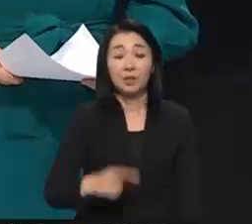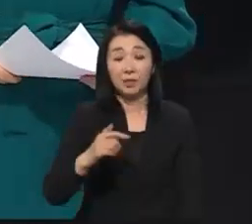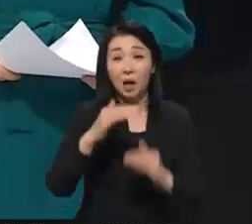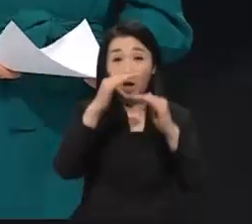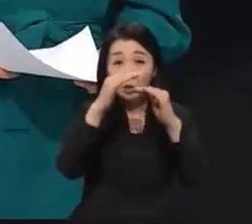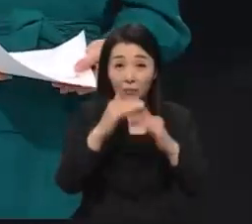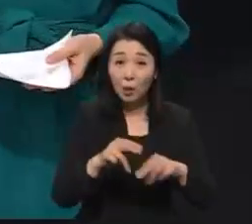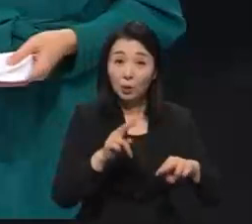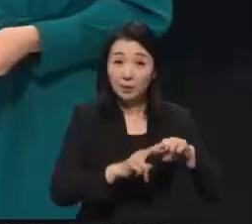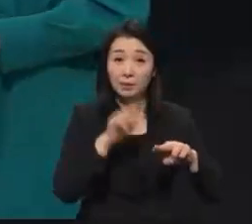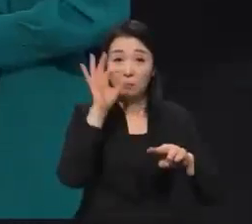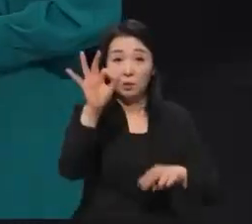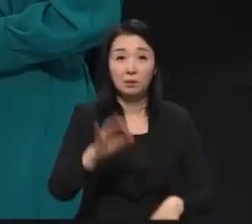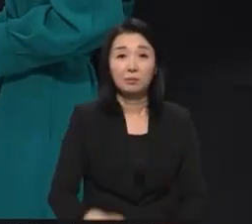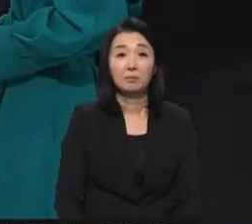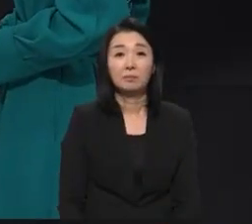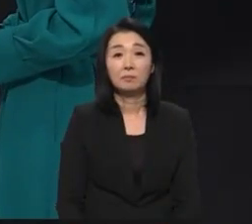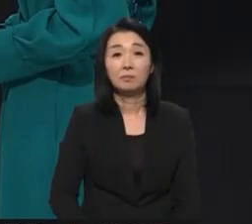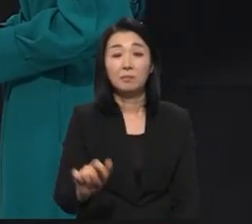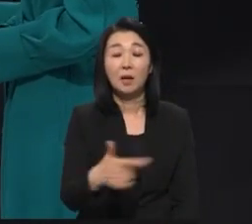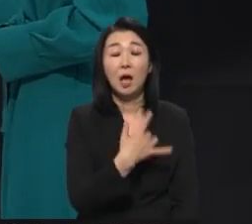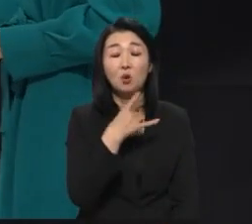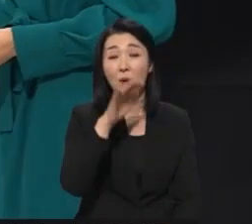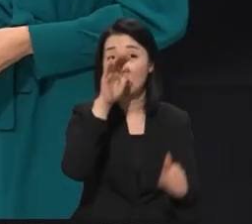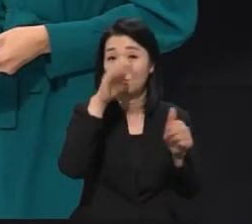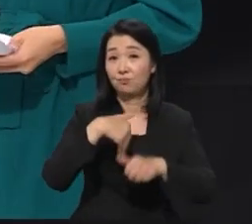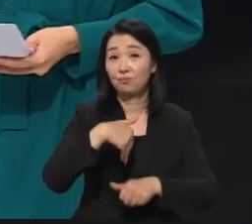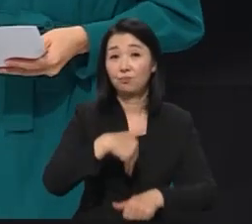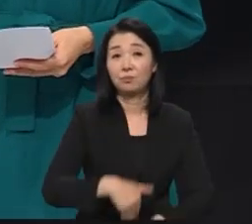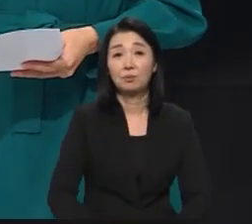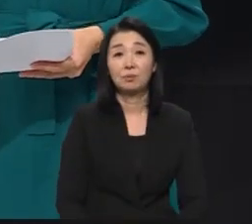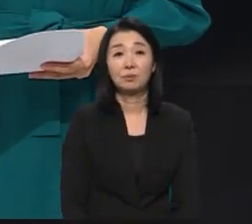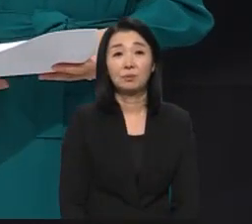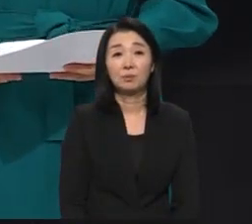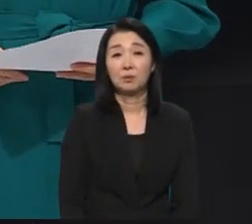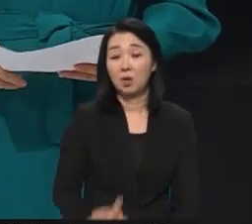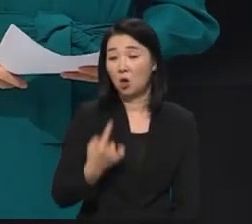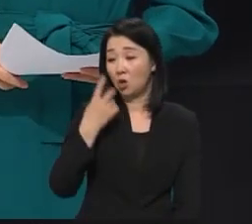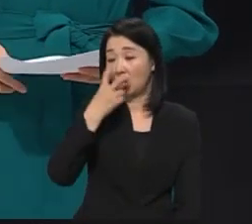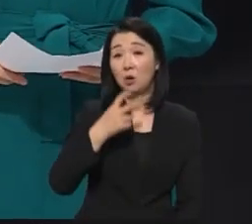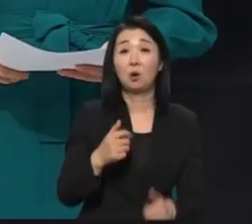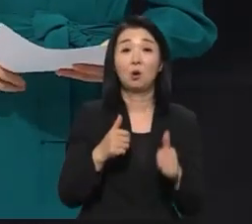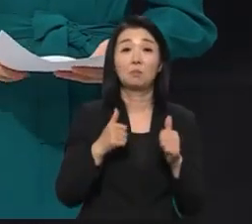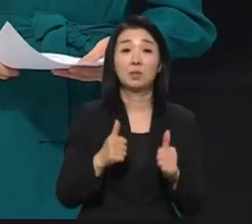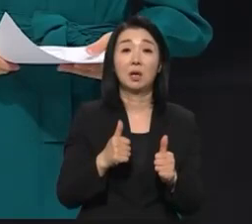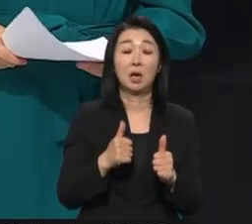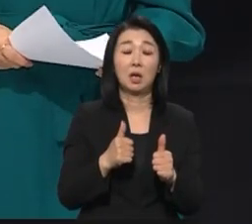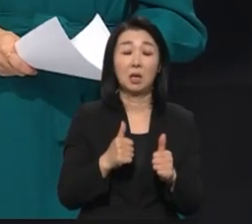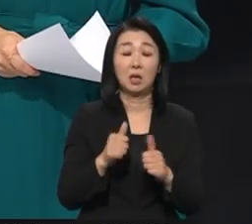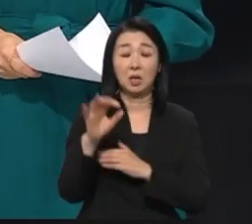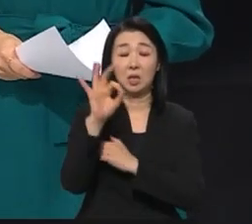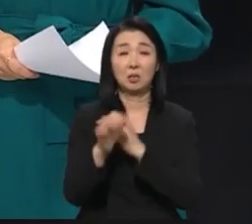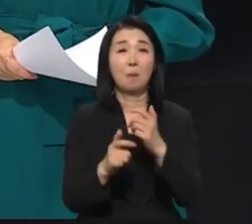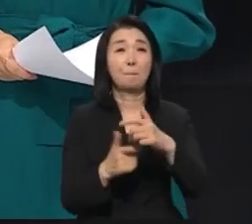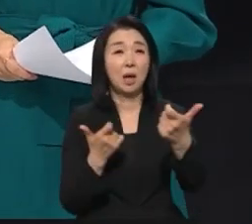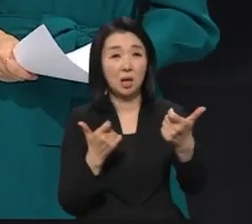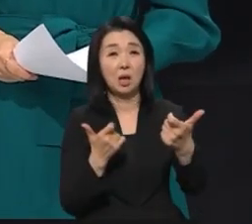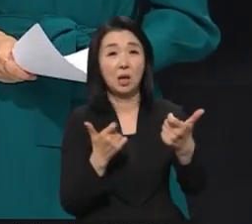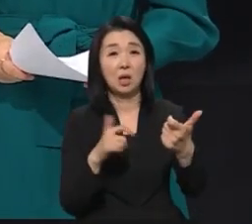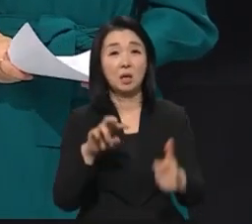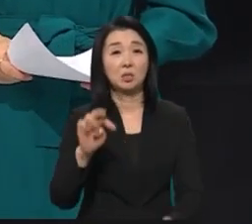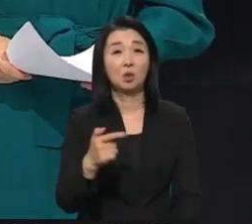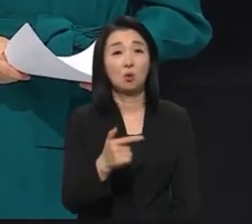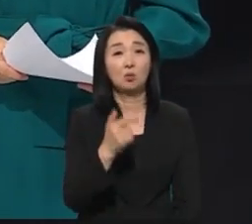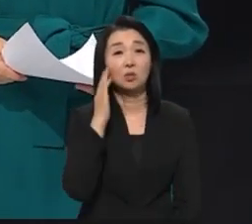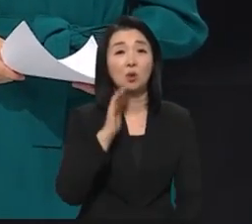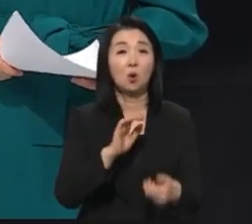다음 소식에 해시태그 보겠습니다 하루만에 출석입니다 어제 검찰이 서해 피격 사건으로 서운전